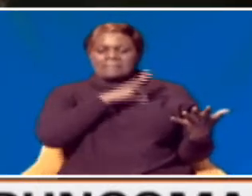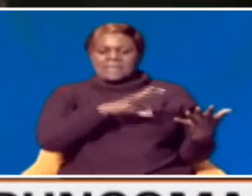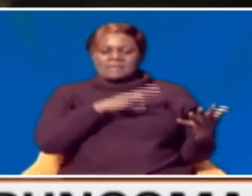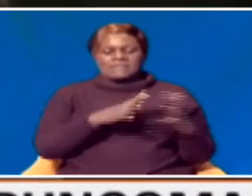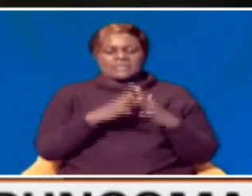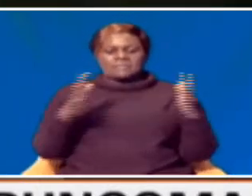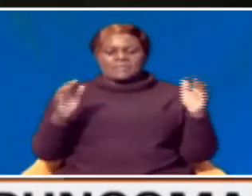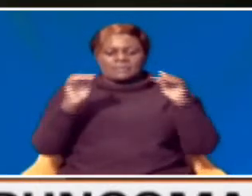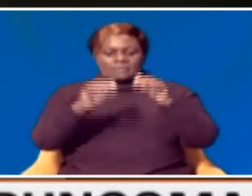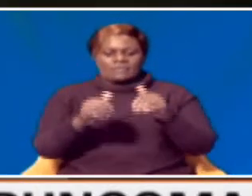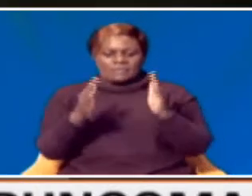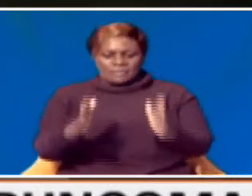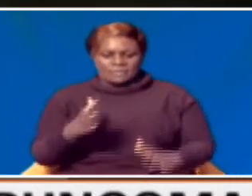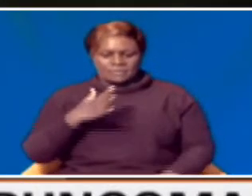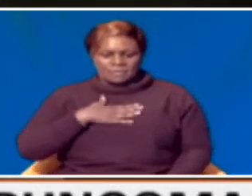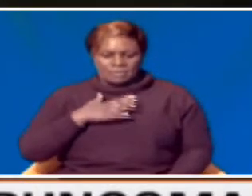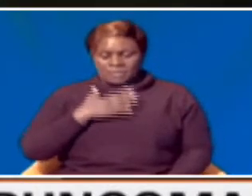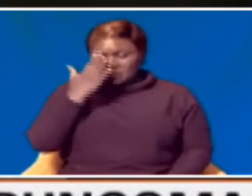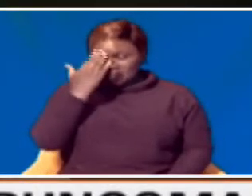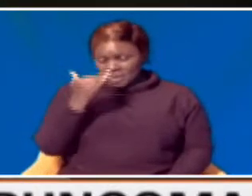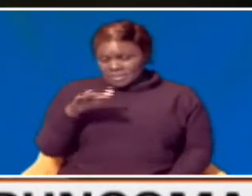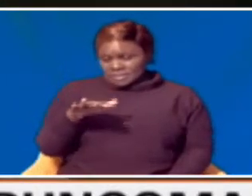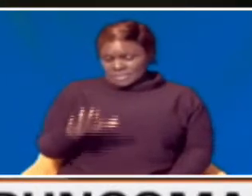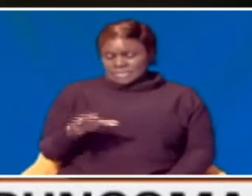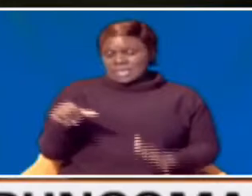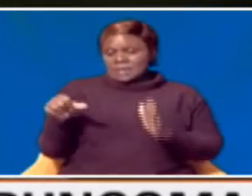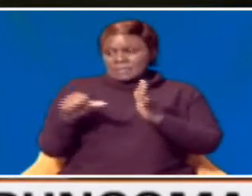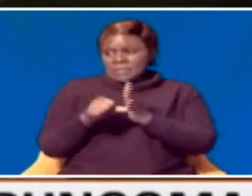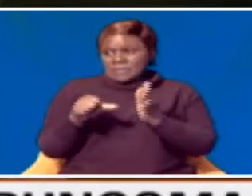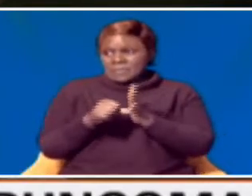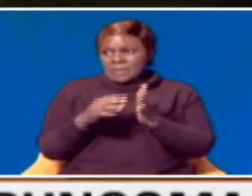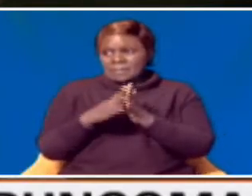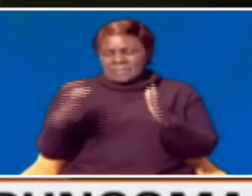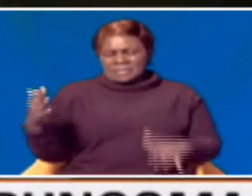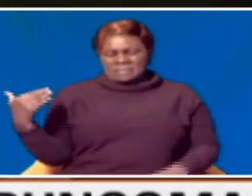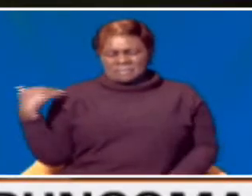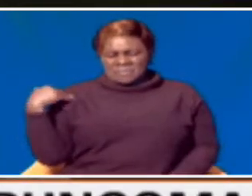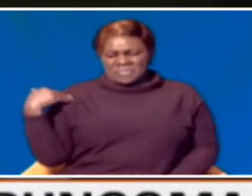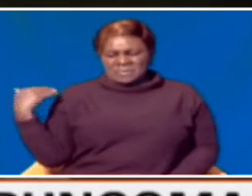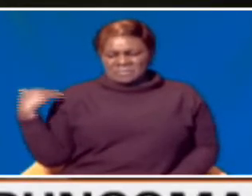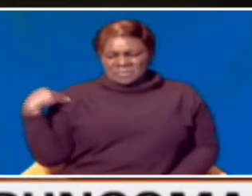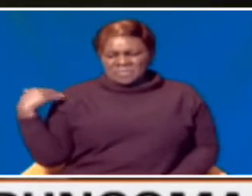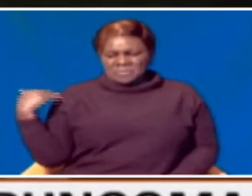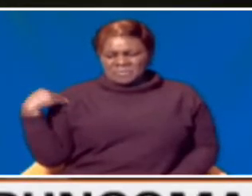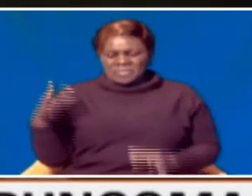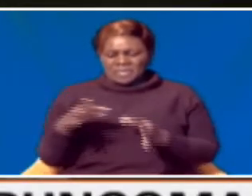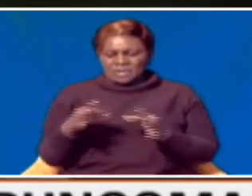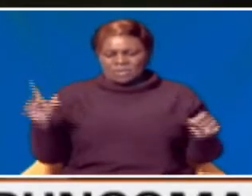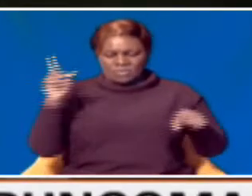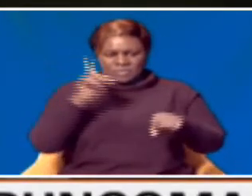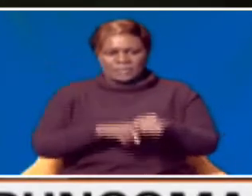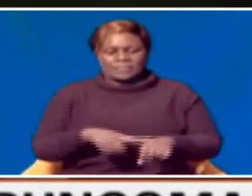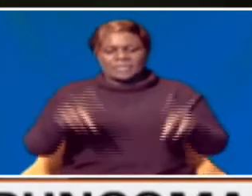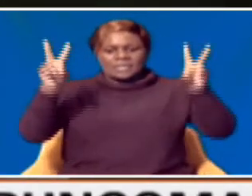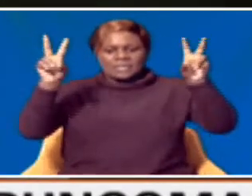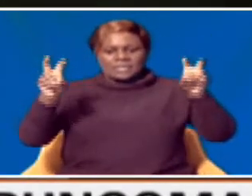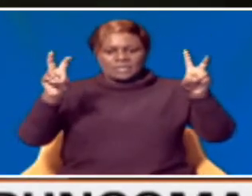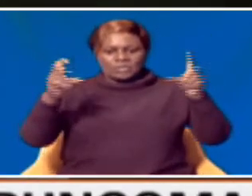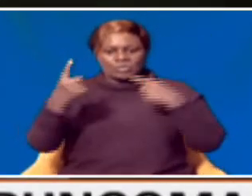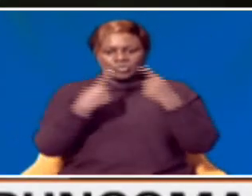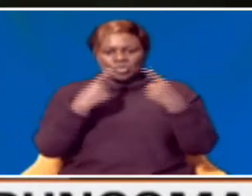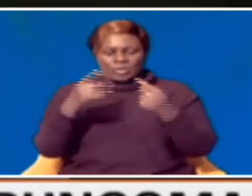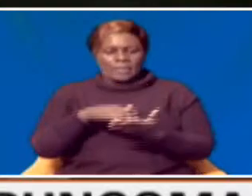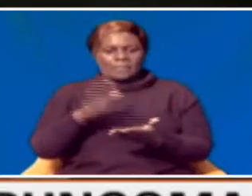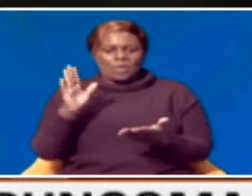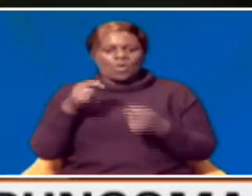kubwa kwa wakulima wetu, maana imekuwa ni tatizo ambalo limetusumbua kwa muda mrefu. Na ni swali ambalo limekuwa likizungumzwa